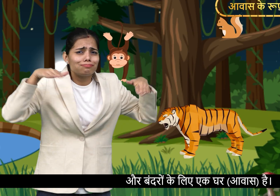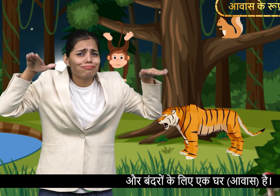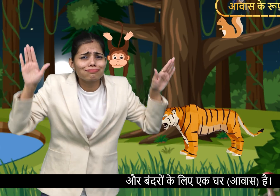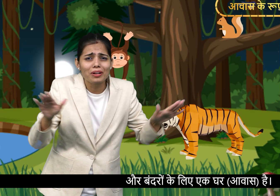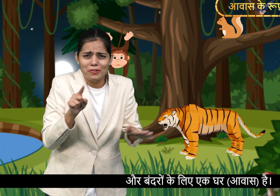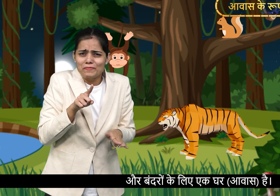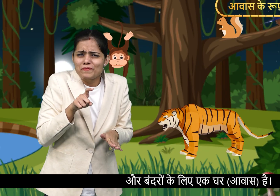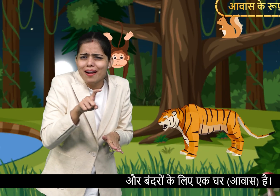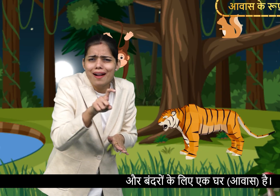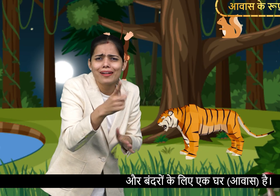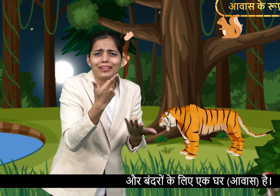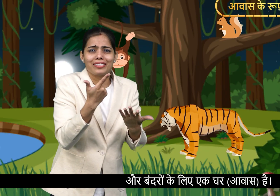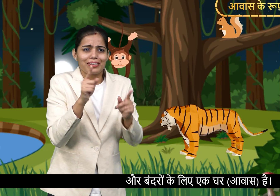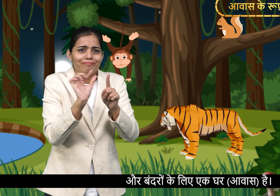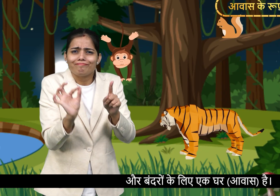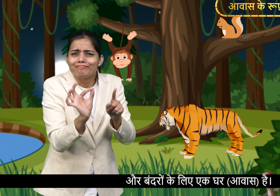है।